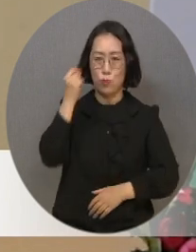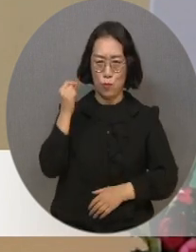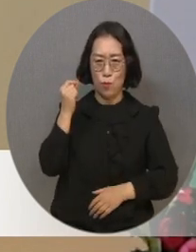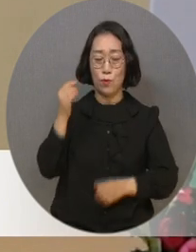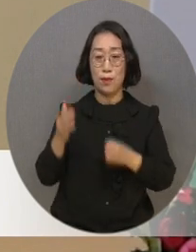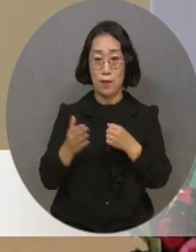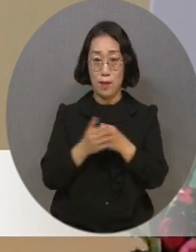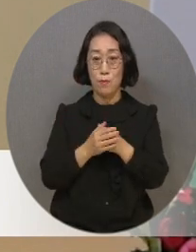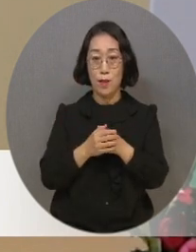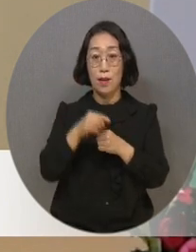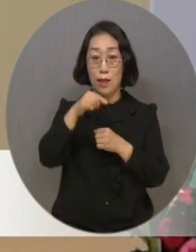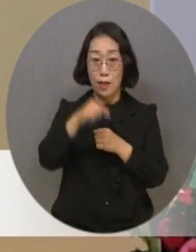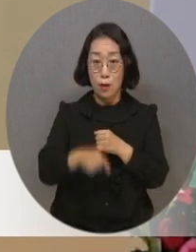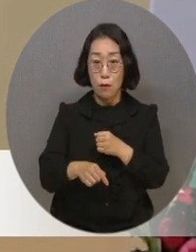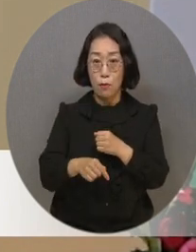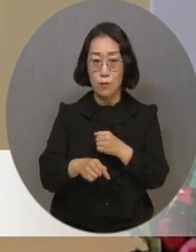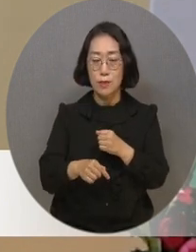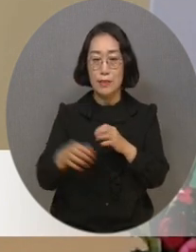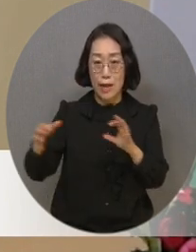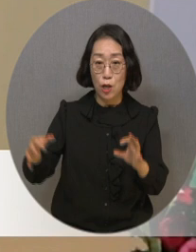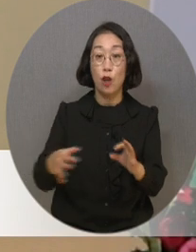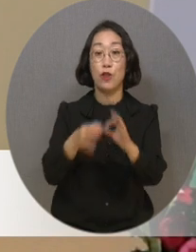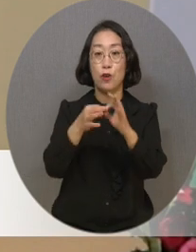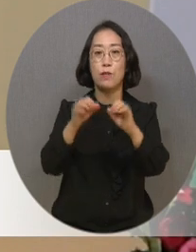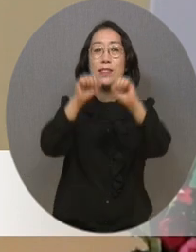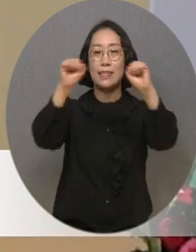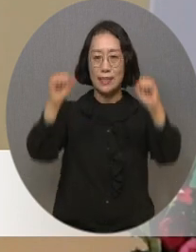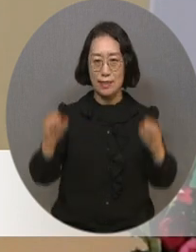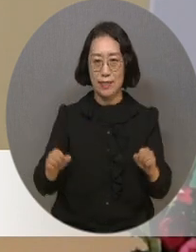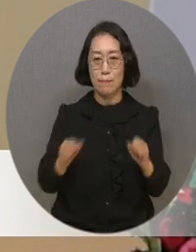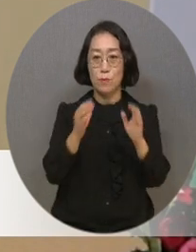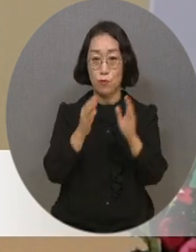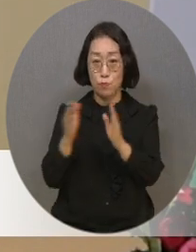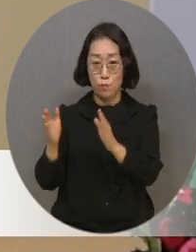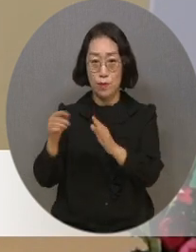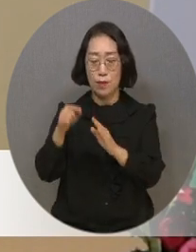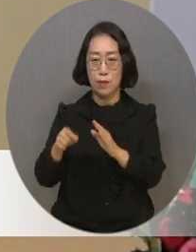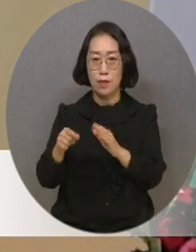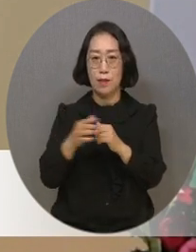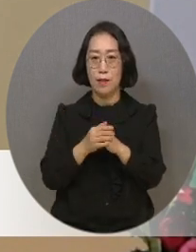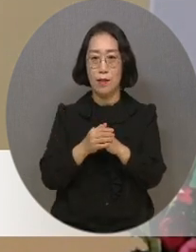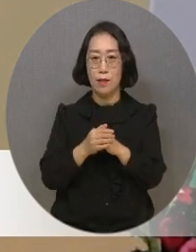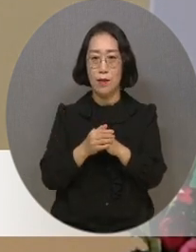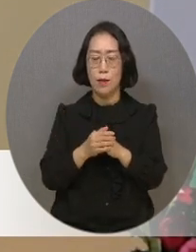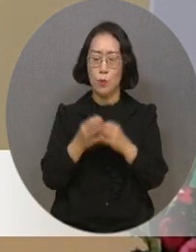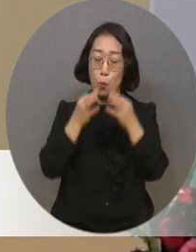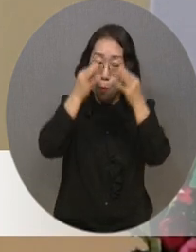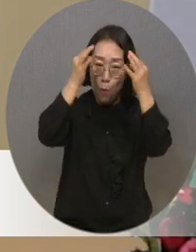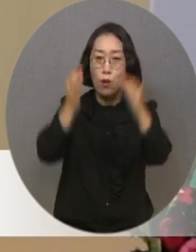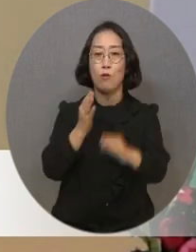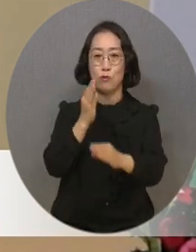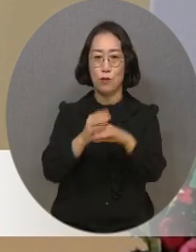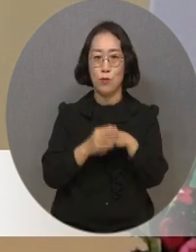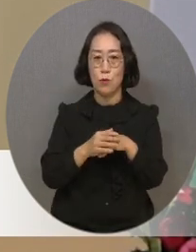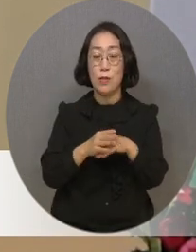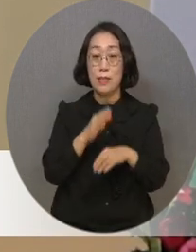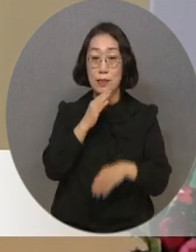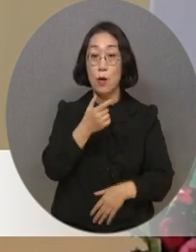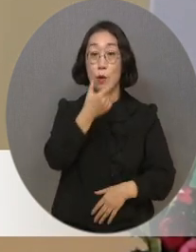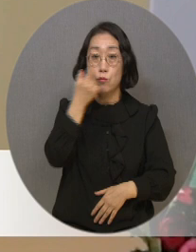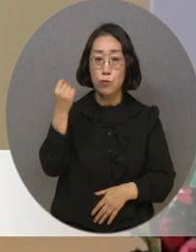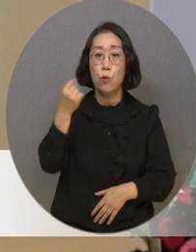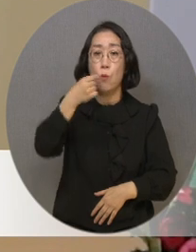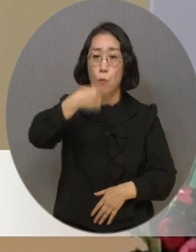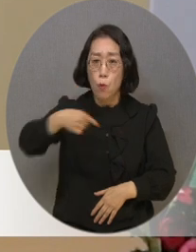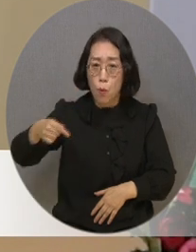때문에 그런 걸 연계해주는 그런 시스템을 구축하는 데 제일 저희가 신경을 많이 쓰고 있고요. 또 실제적으로